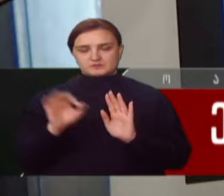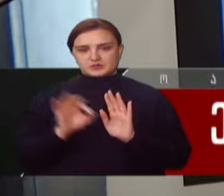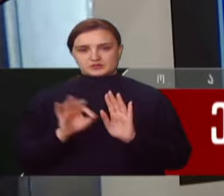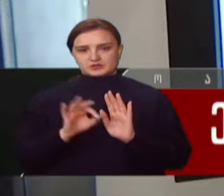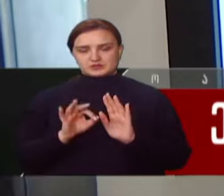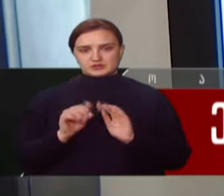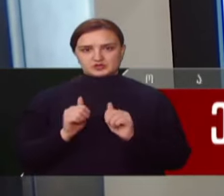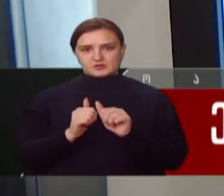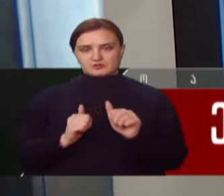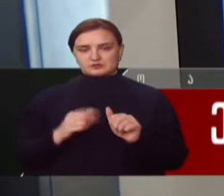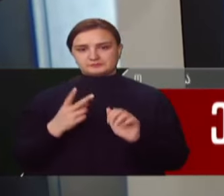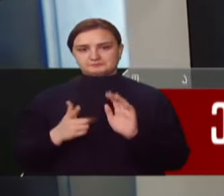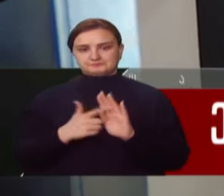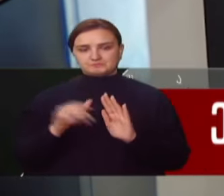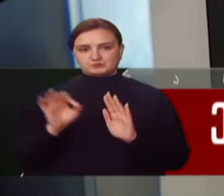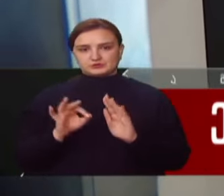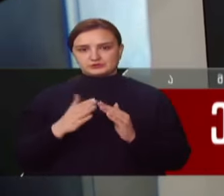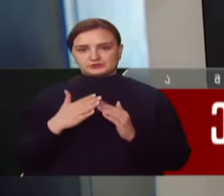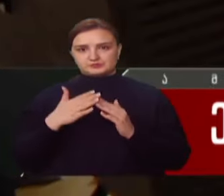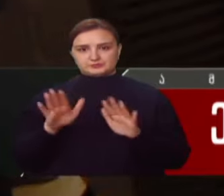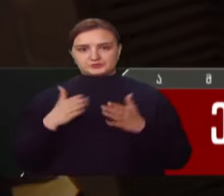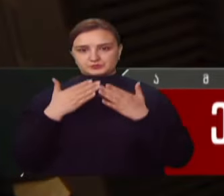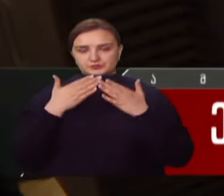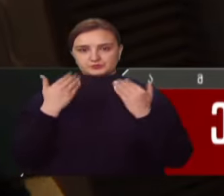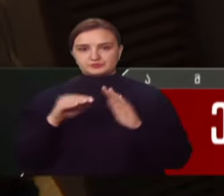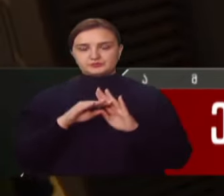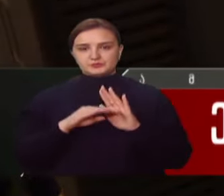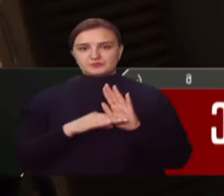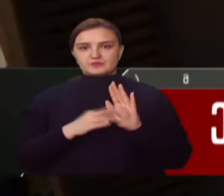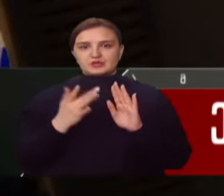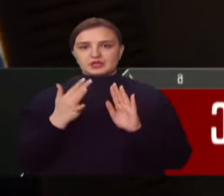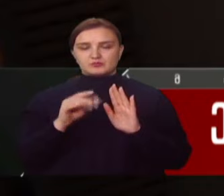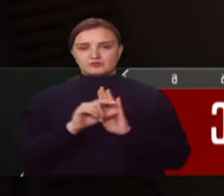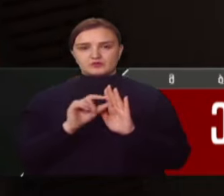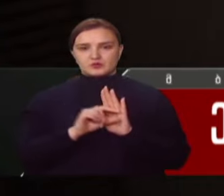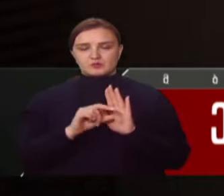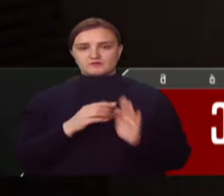მაჩვენებელს ჩამორჩება და 27%-ს არ აღემატება. პროგრამა რამდენიმე კომპონენტს მოიცავს